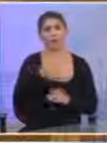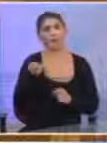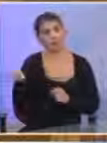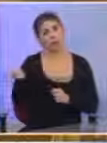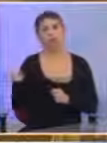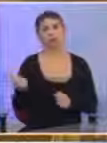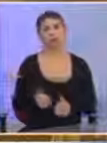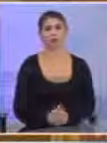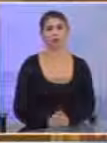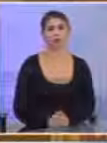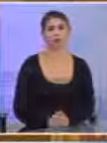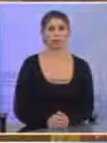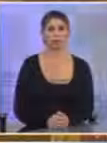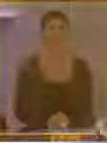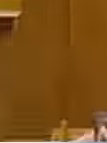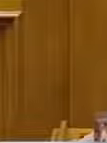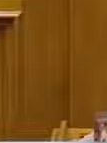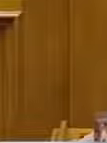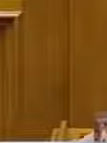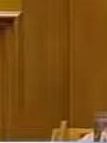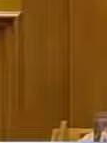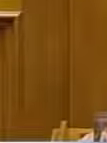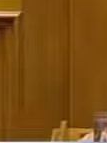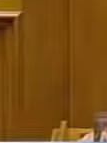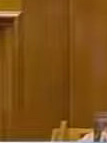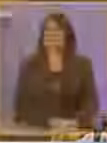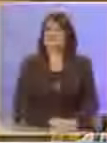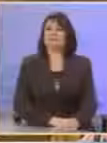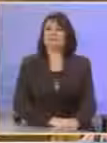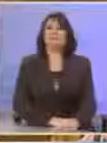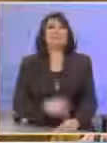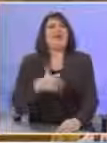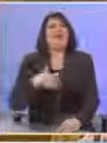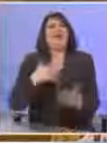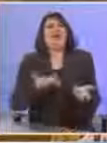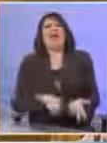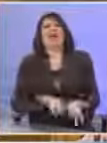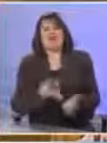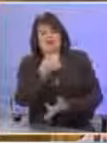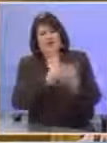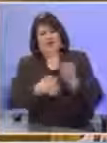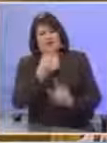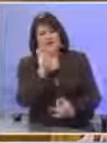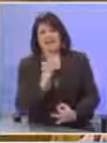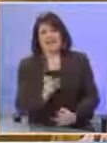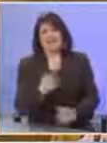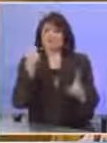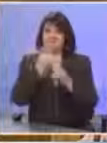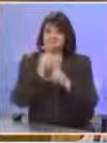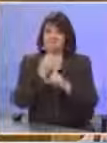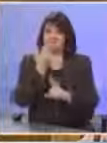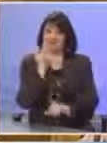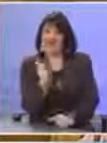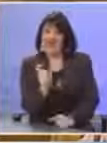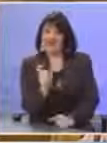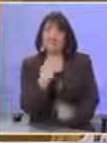χρωστούμενα. Τραγελαφικές καταστάσεις δηλαδή. Όταν ο κόσμος ακούει πλέον από εσάς τους όρους διεκδίκηση